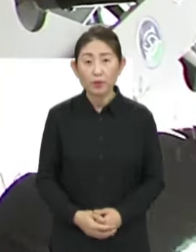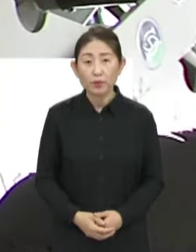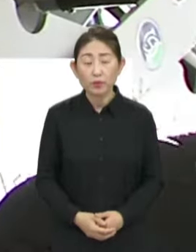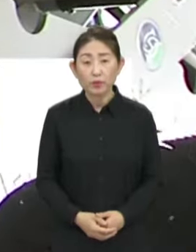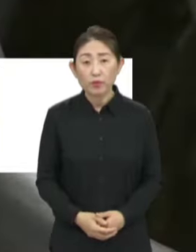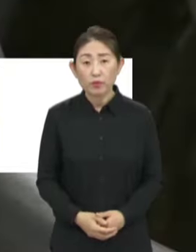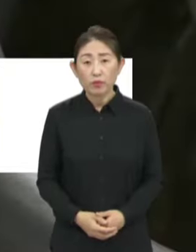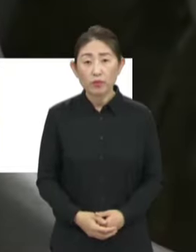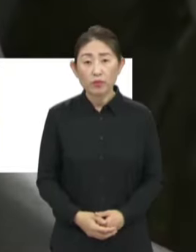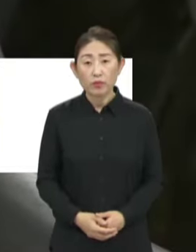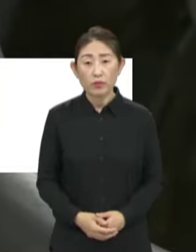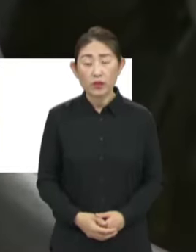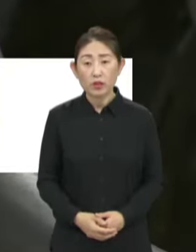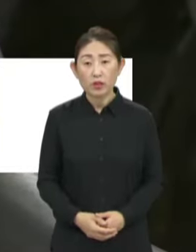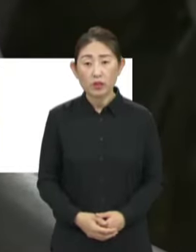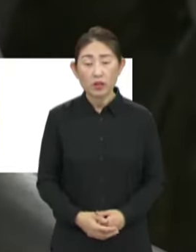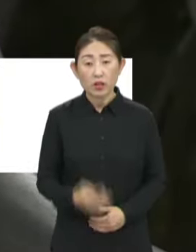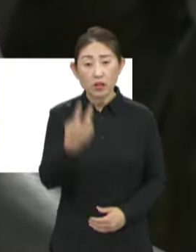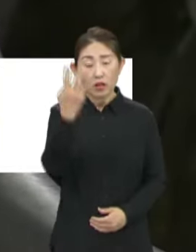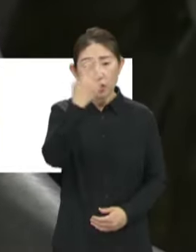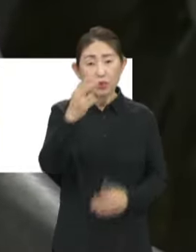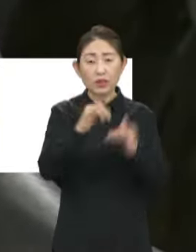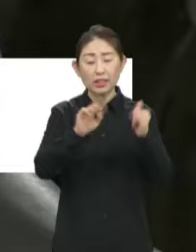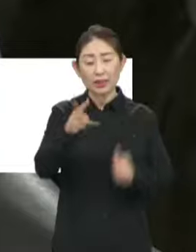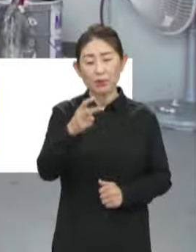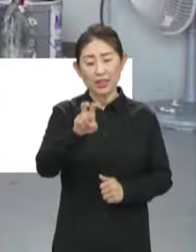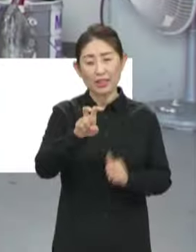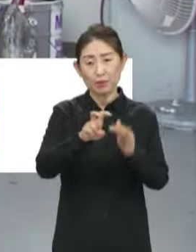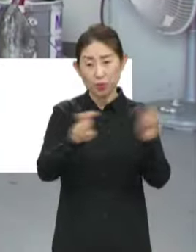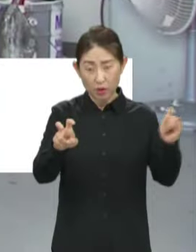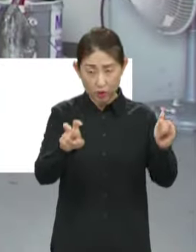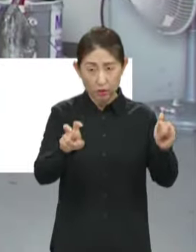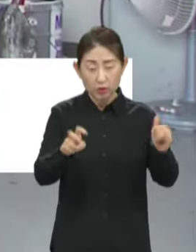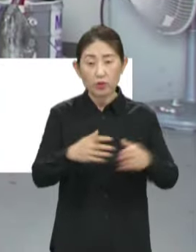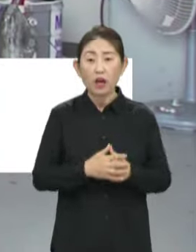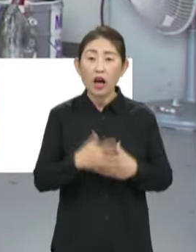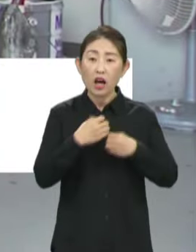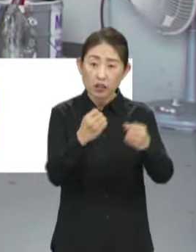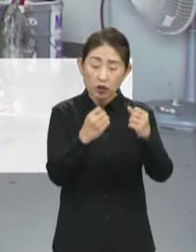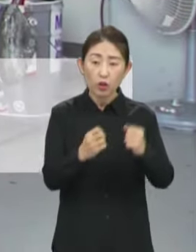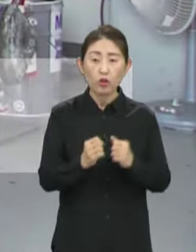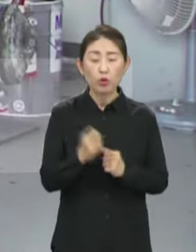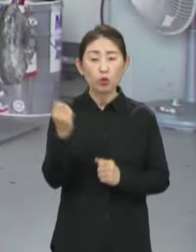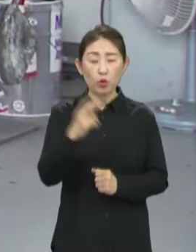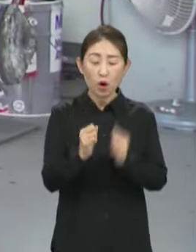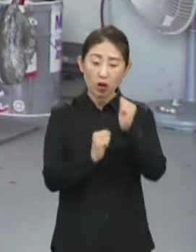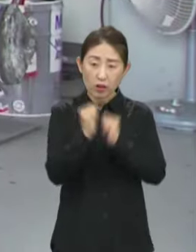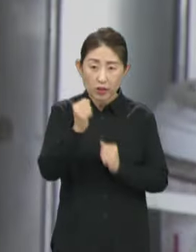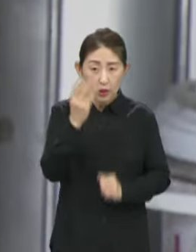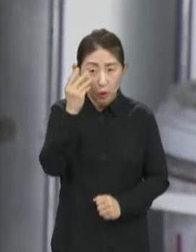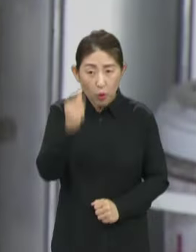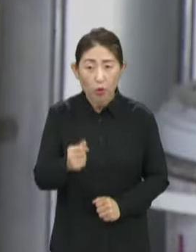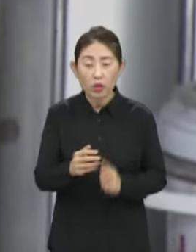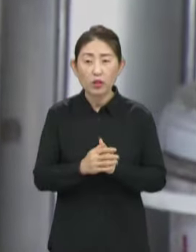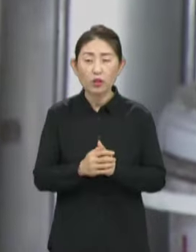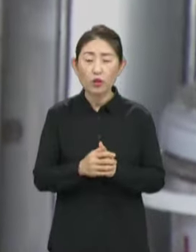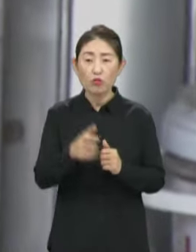진행됩니다. 전문정비사 320명이 안전운행 상담과 엔진오일, 워셔액 점검 보충 등을